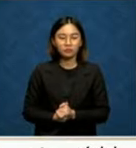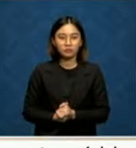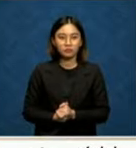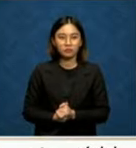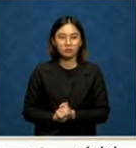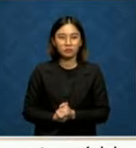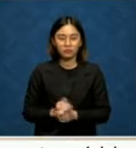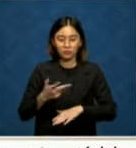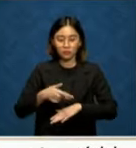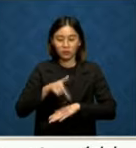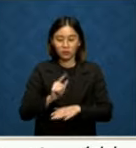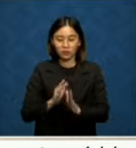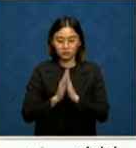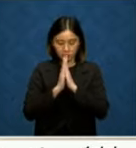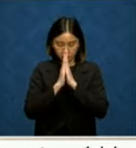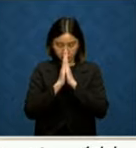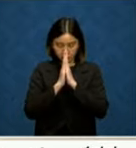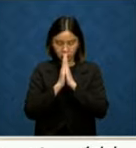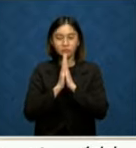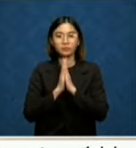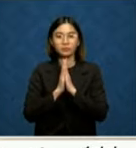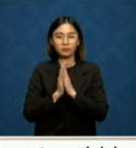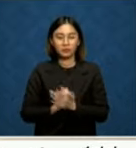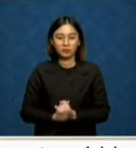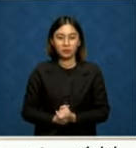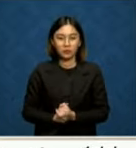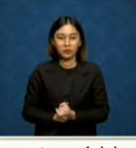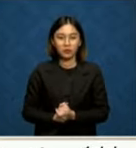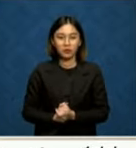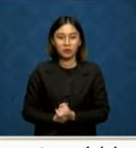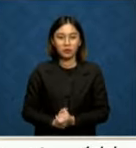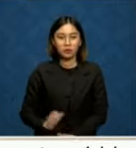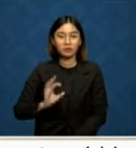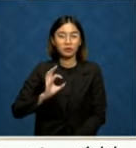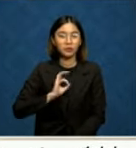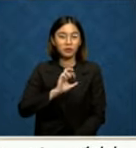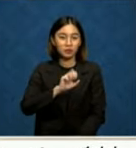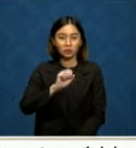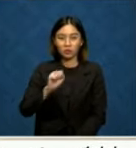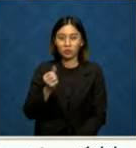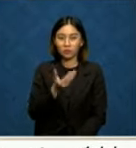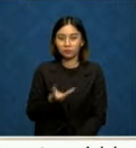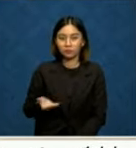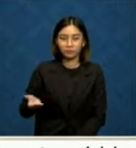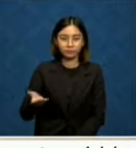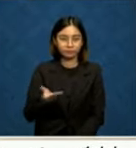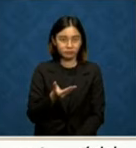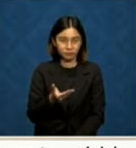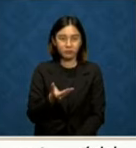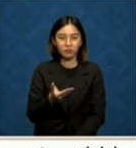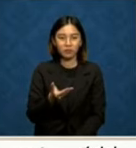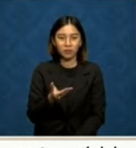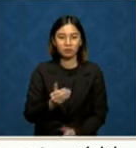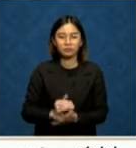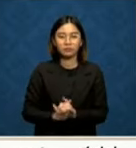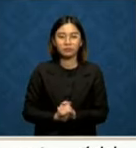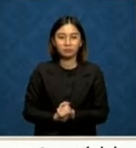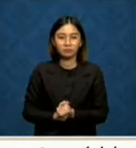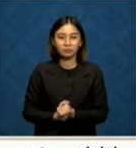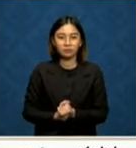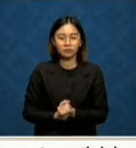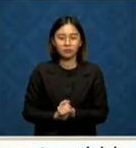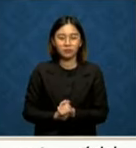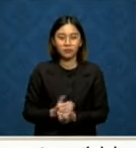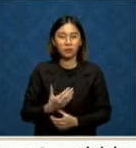ครับ เรีนท่านประทานสภาผู้แทนรัศดรณ์ และท่านสมาชิภาผู้แนรัศดรณ์ ผู้สองเกีตทกท่านนะคะ